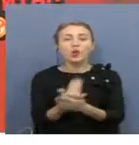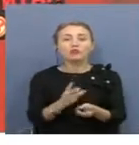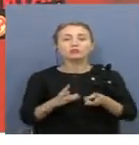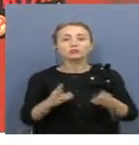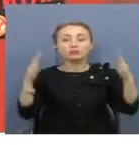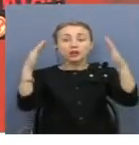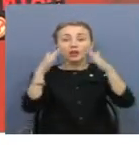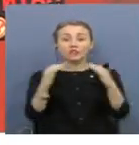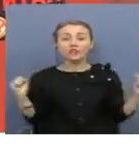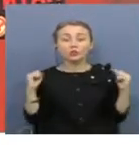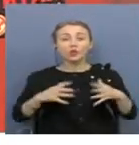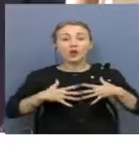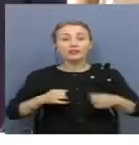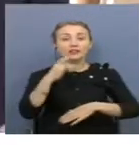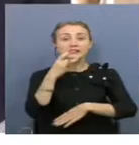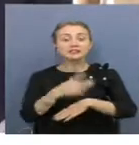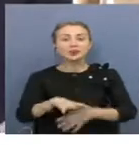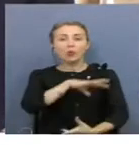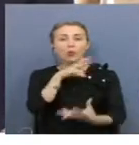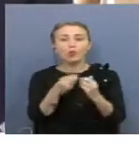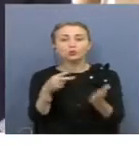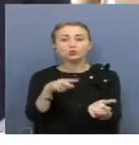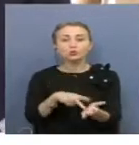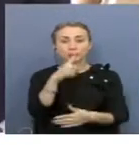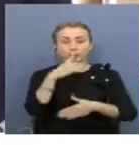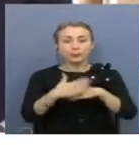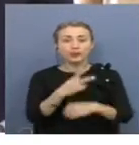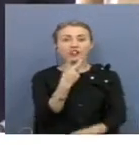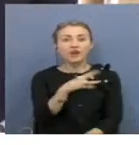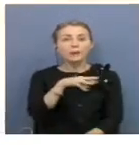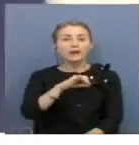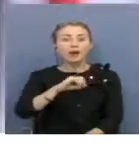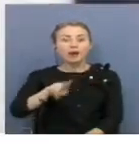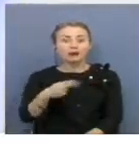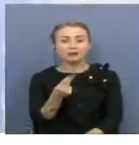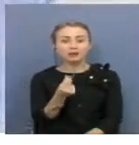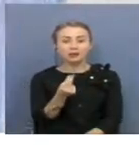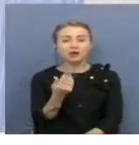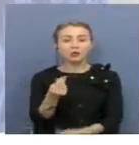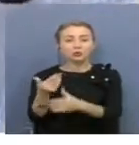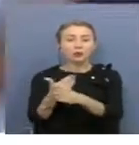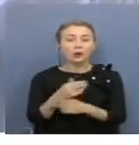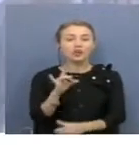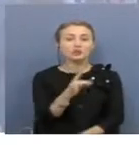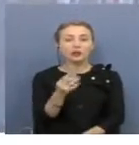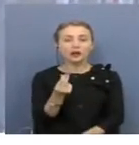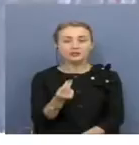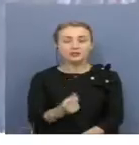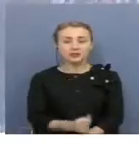республика бюджетінен қарастырылған қаражаттың жалпы сомасы 2 миллиард теңгеге жуықтайды. Ерболат Серікбай, Мадина Смағұлова, Василий Вережников, Көкше